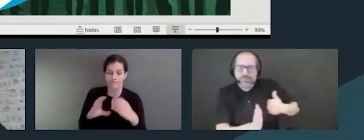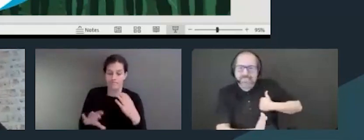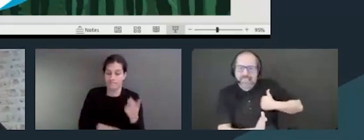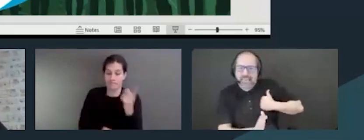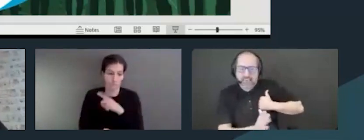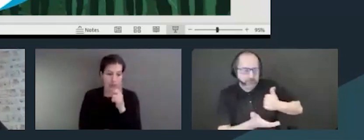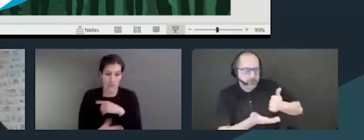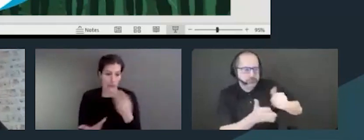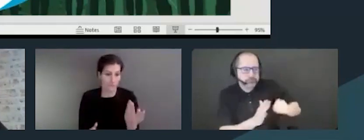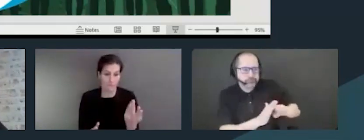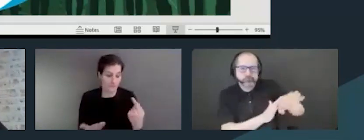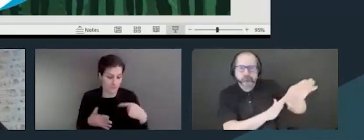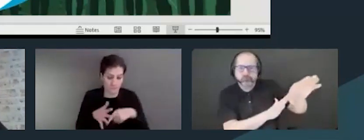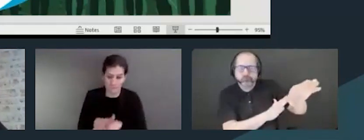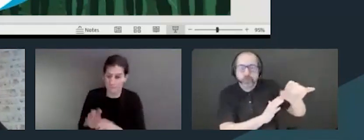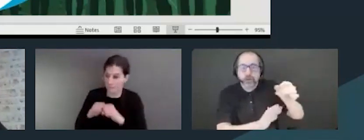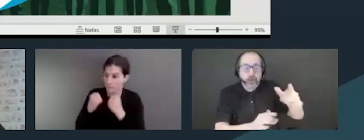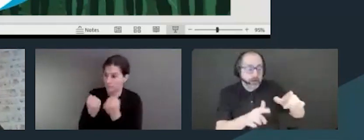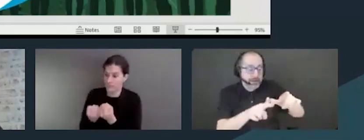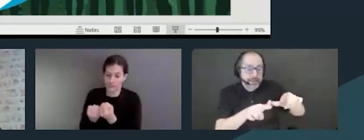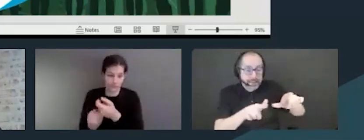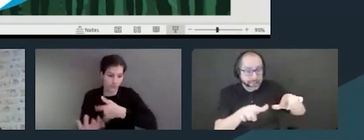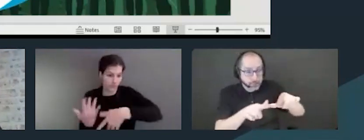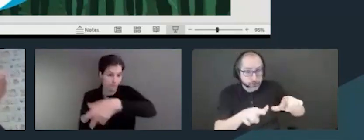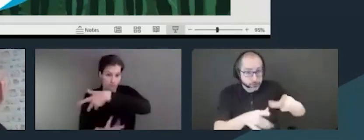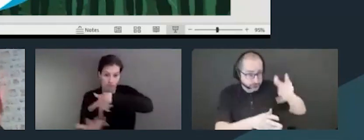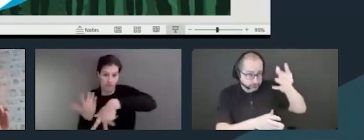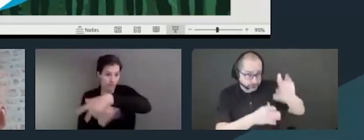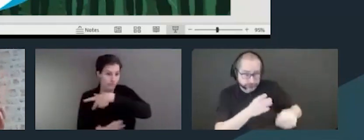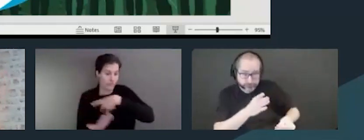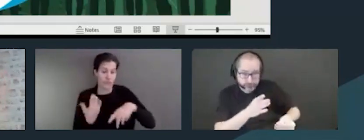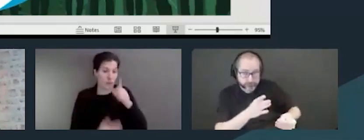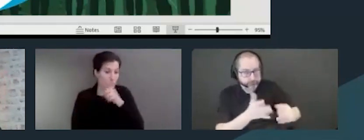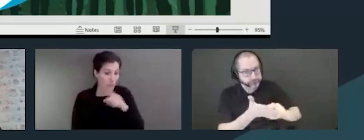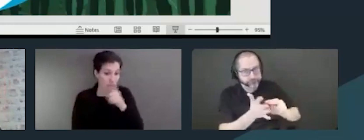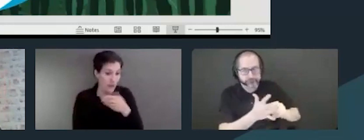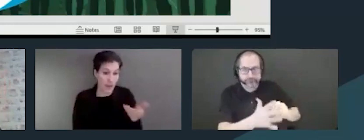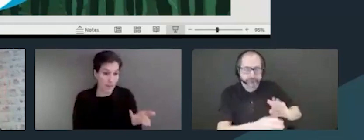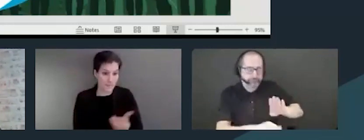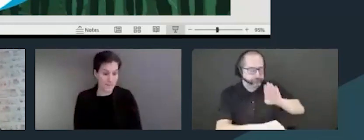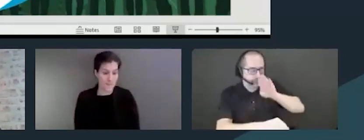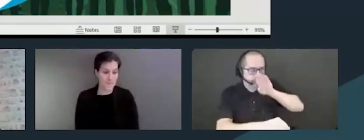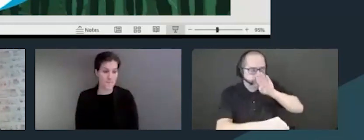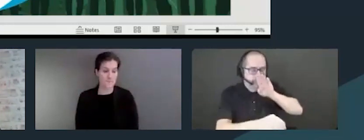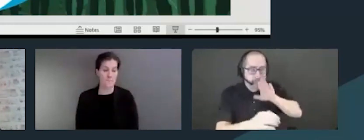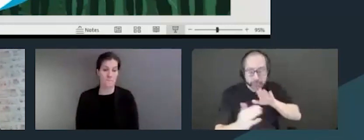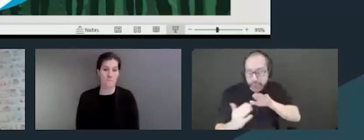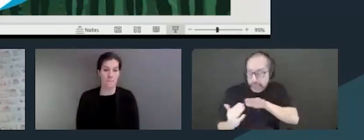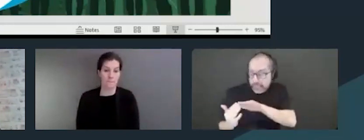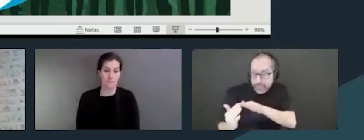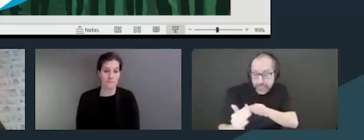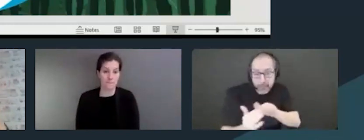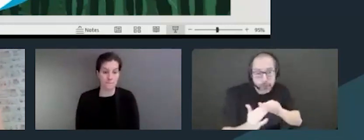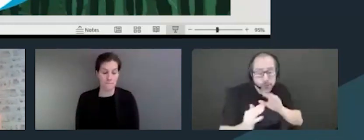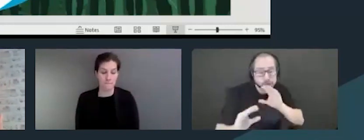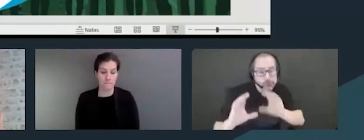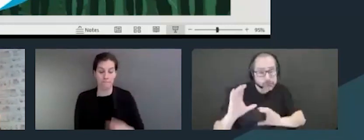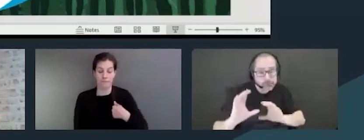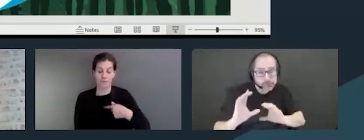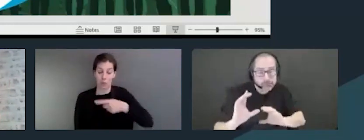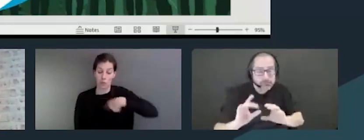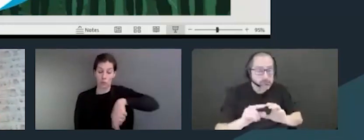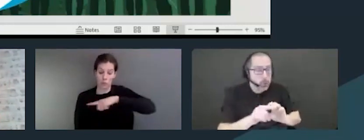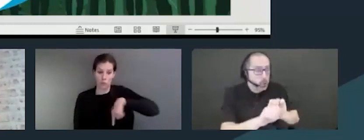de la difficulté à maîtriser une langue, et donc, comment ils vont être en mesure de travailler s'ils ne parlent